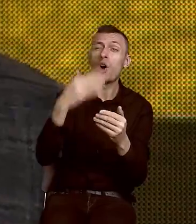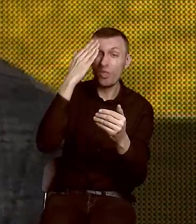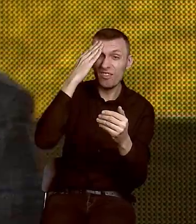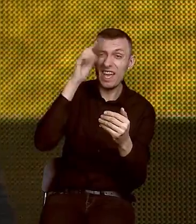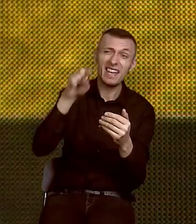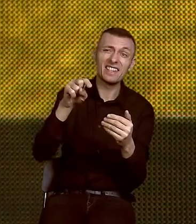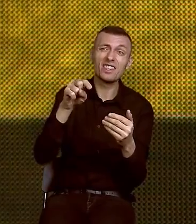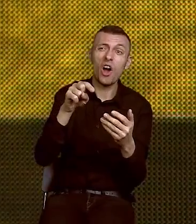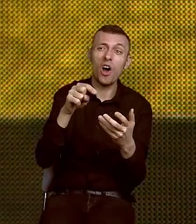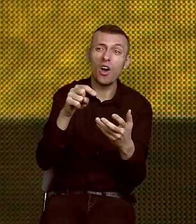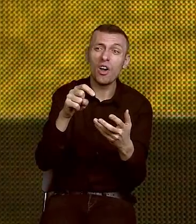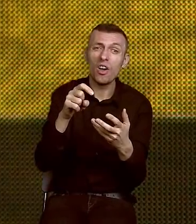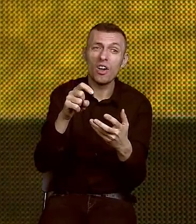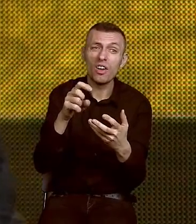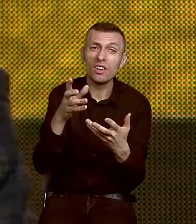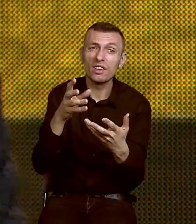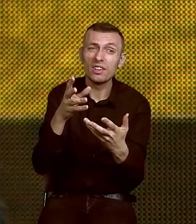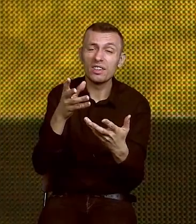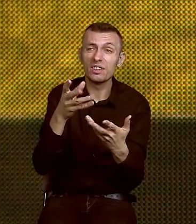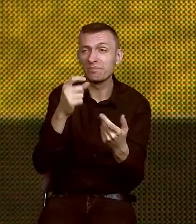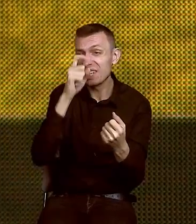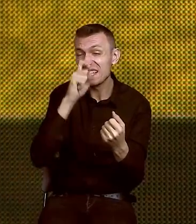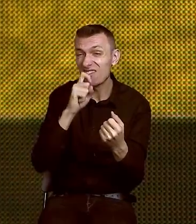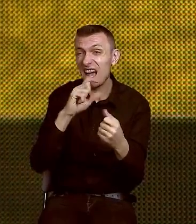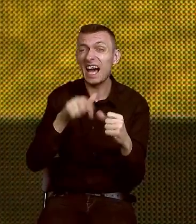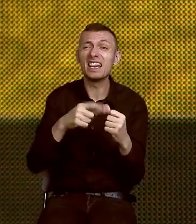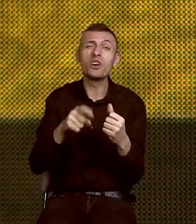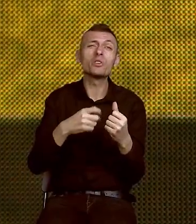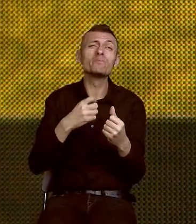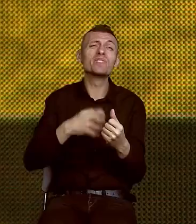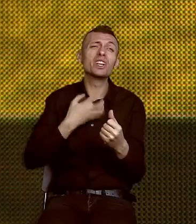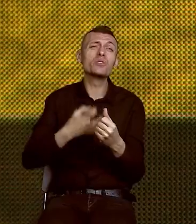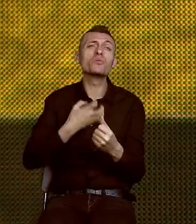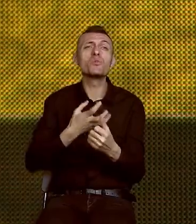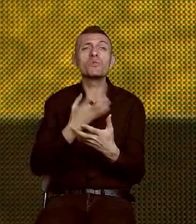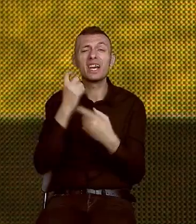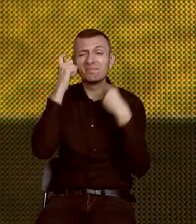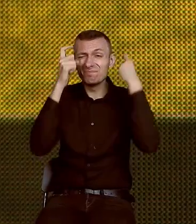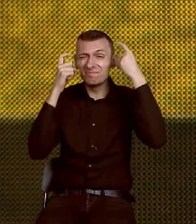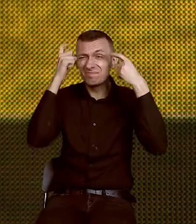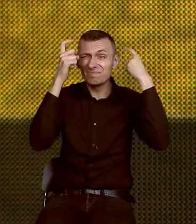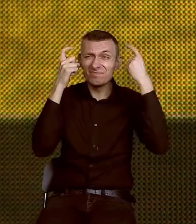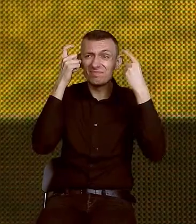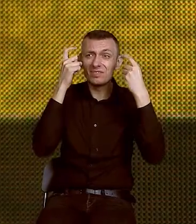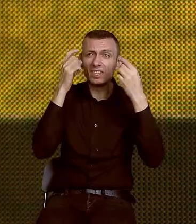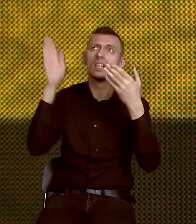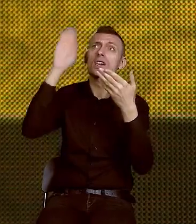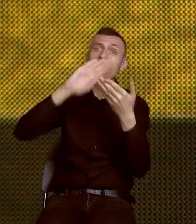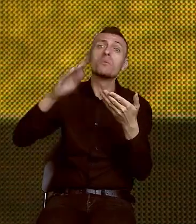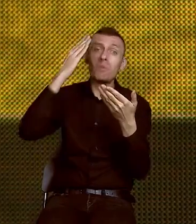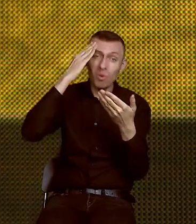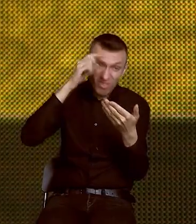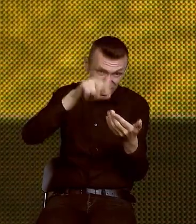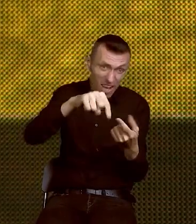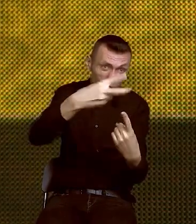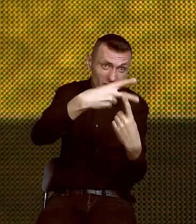potrzebę obejrzenia jednego z tych filmów. Czy Bóg wie, że w jego telewizorze jest dostępny taki kanał? Oczywiście, że